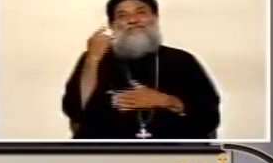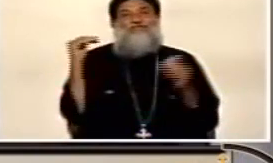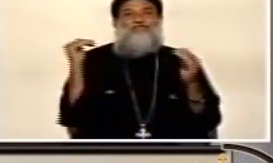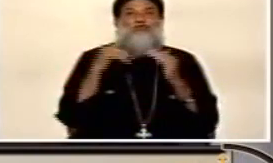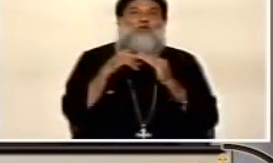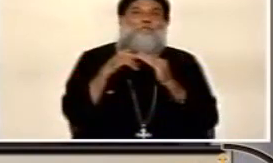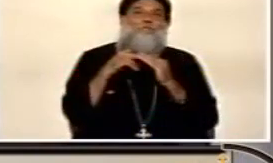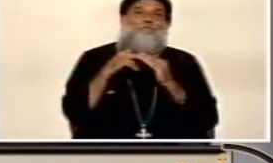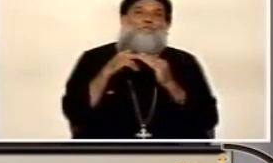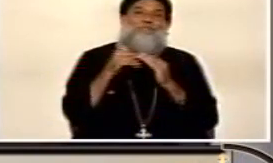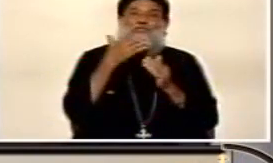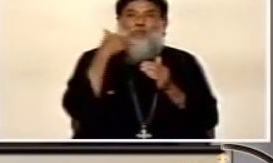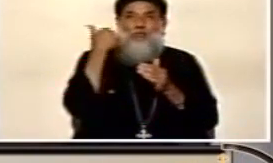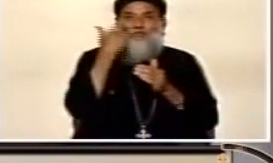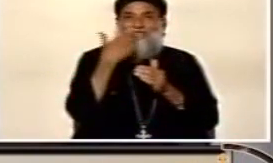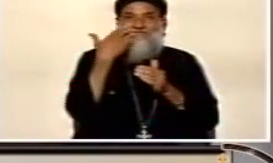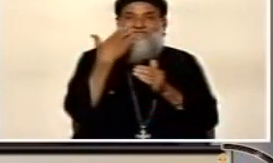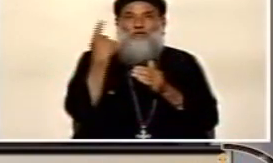وبالتالي هيجي يوم